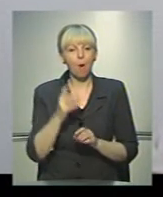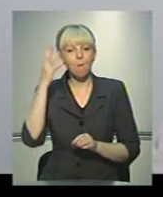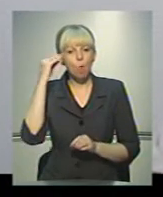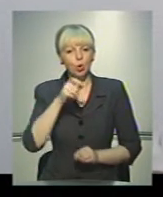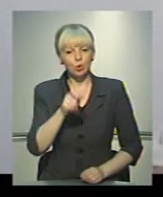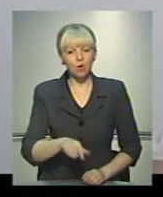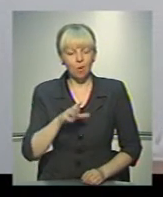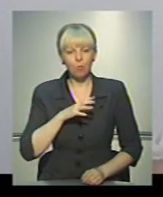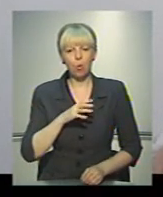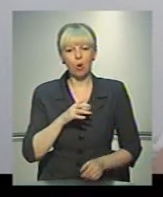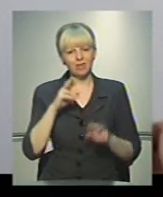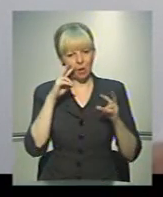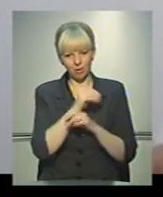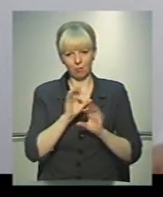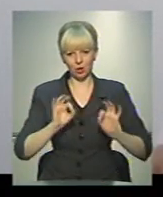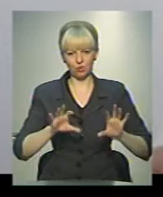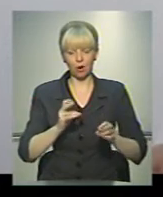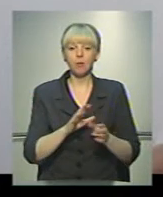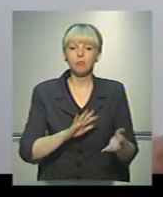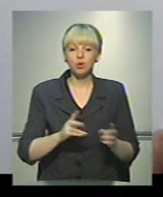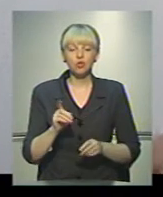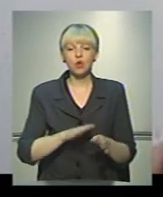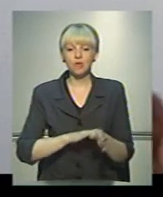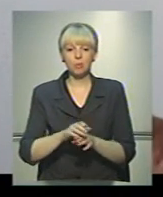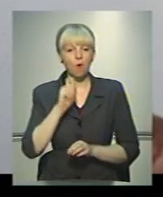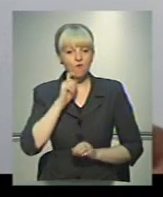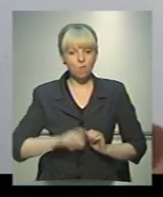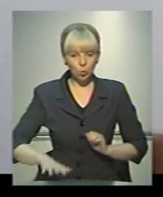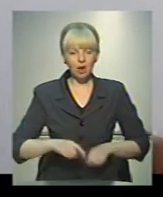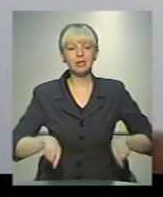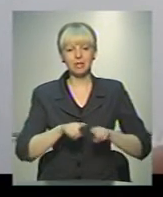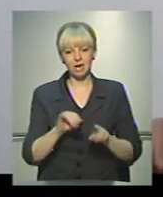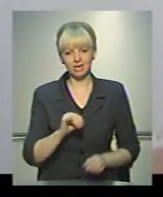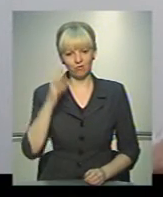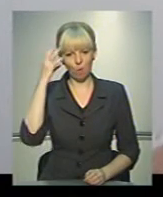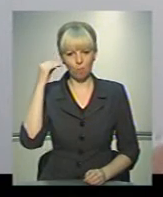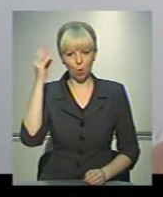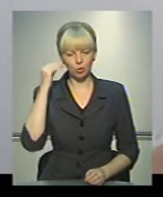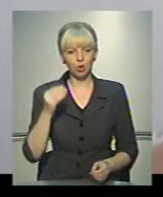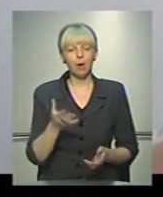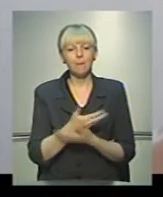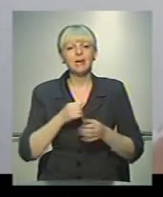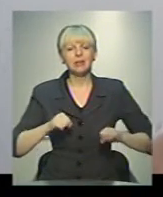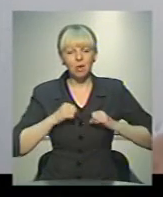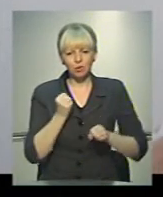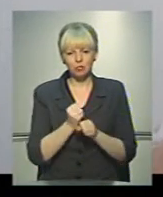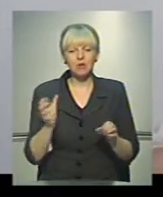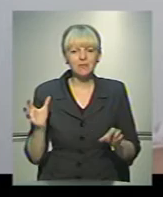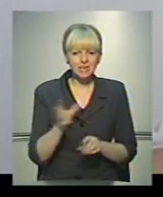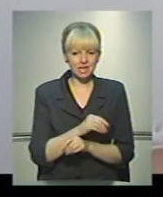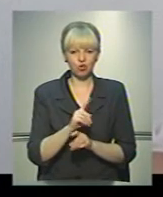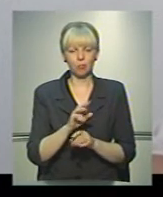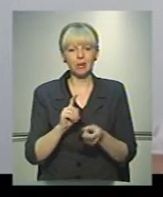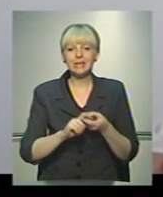молдовани були дезінформовані. Як про події, що відбуваються в Україні, так і в Молдові. Ми намагаємося зробити все,